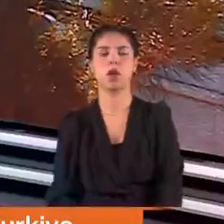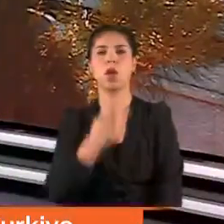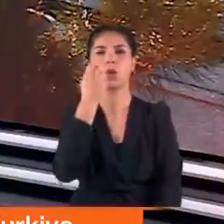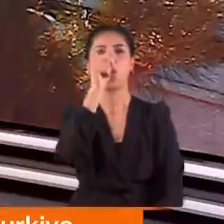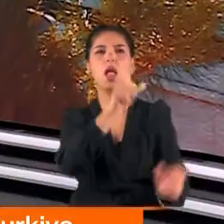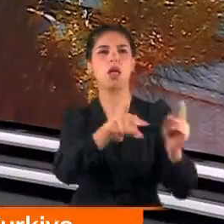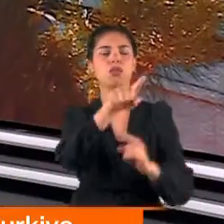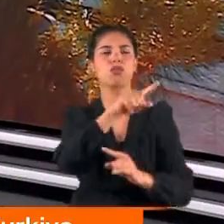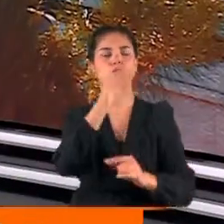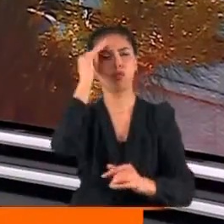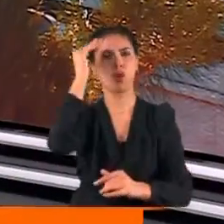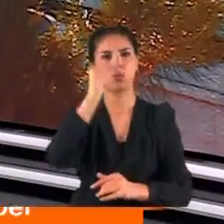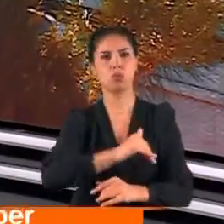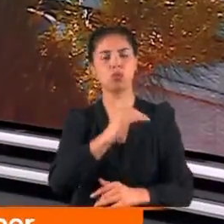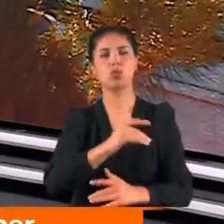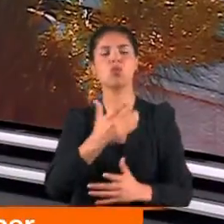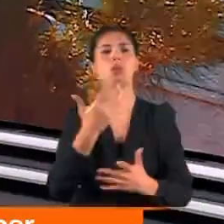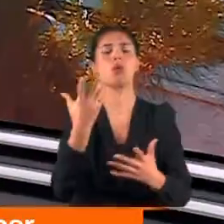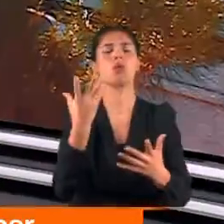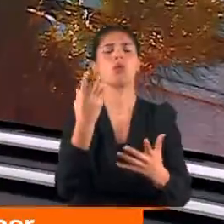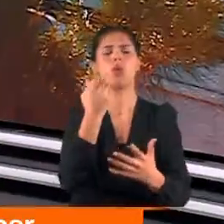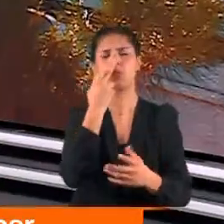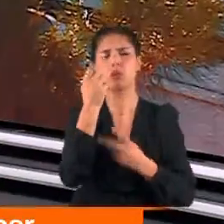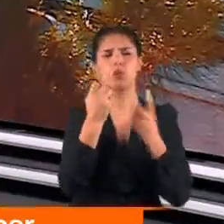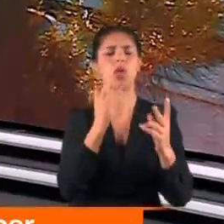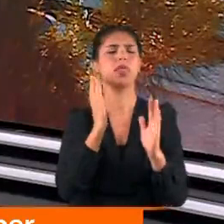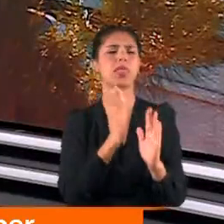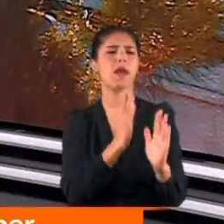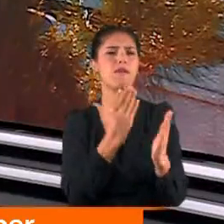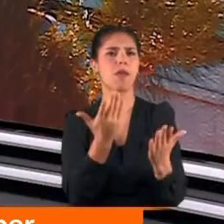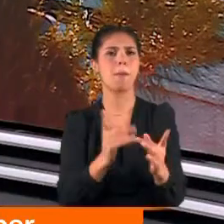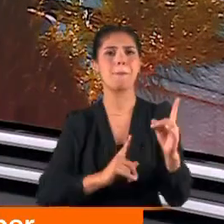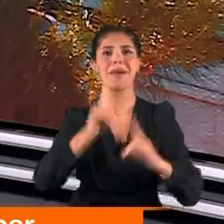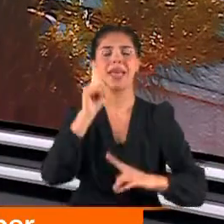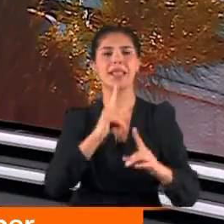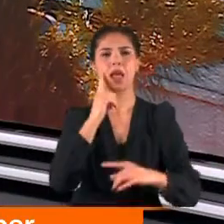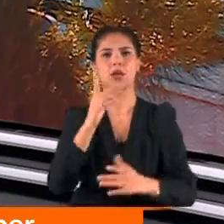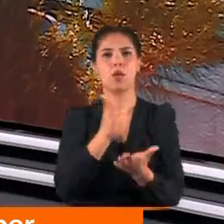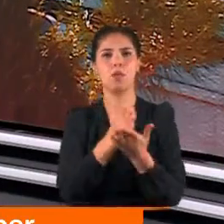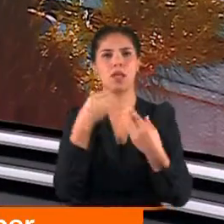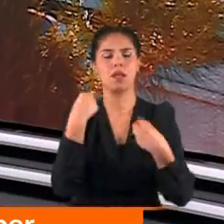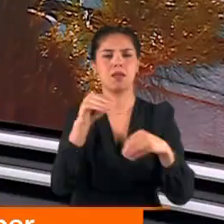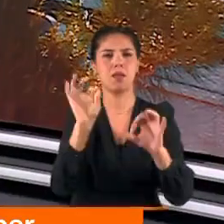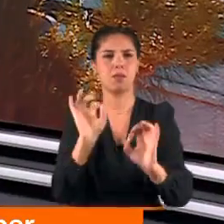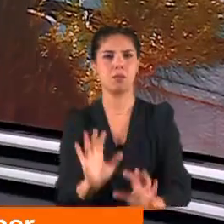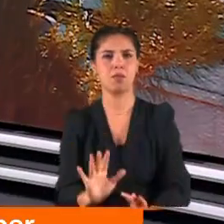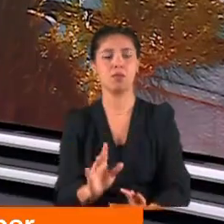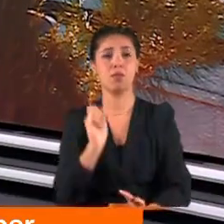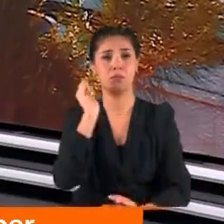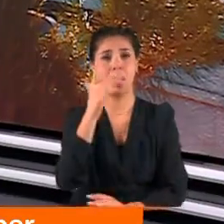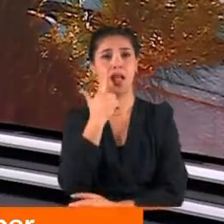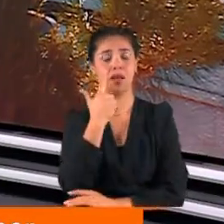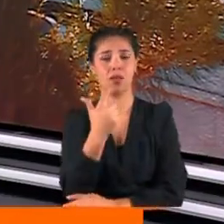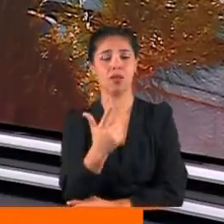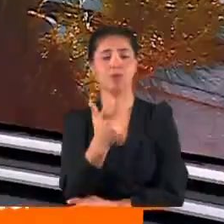dolandırıcıların kurduğu tuzaklar da çevirdikleri türlü numaralarda bitmiyor Bu kez de internet üzerinden mezarlık satmaya başladılar Üstelik fahiş